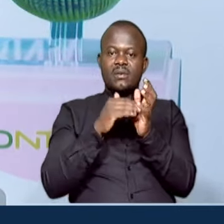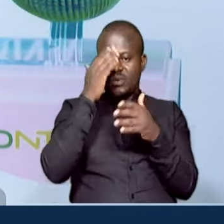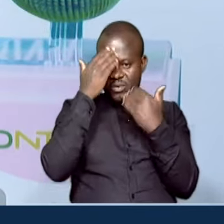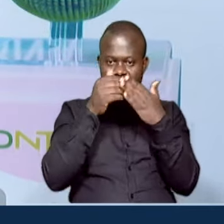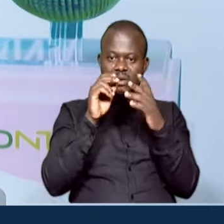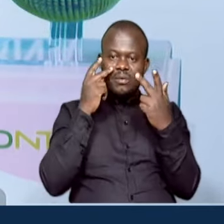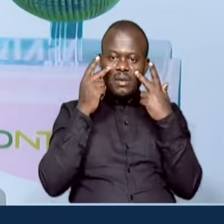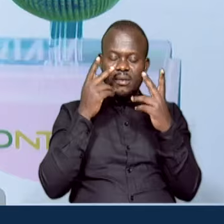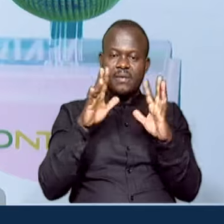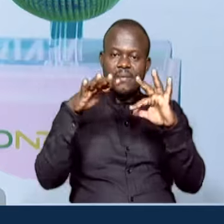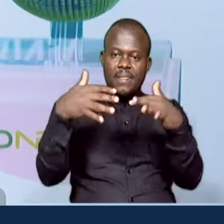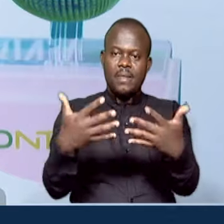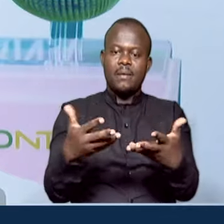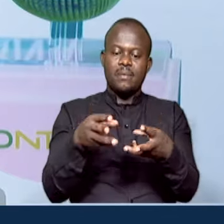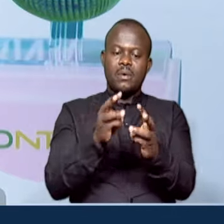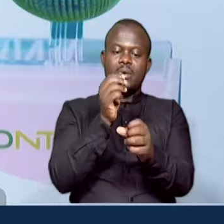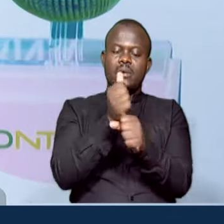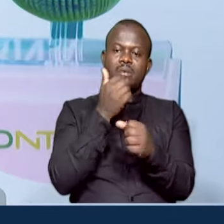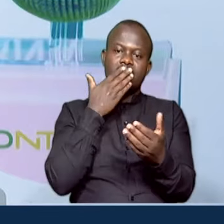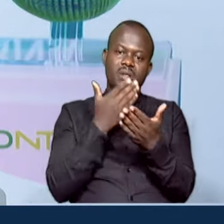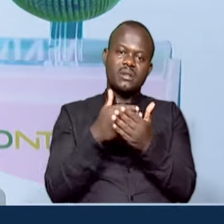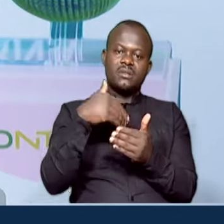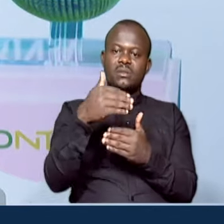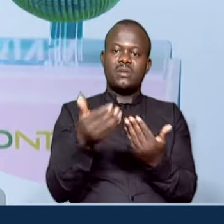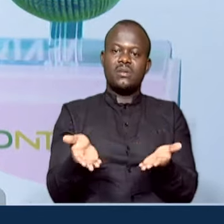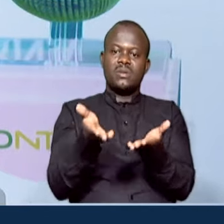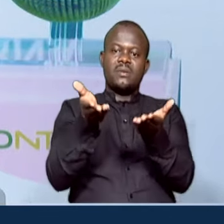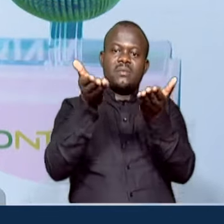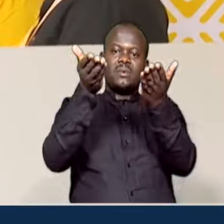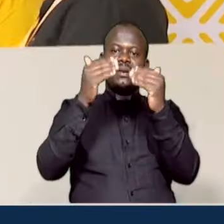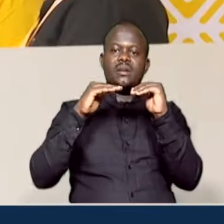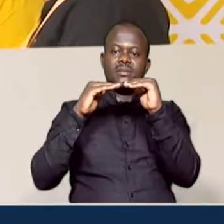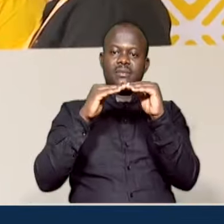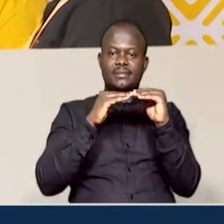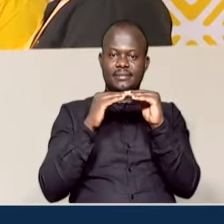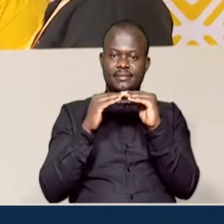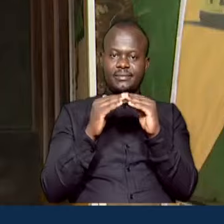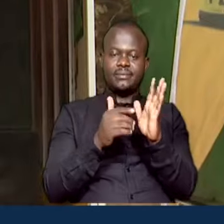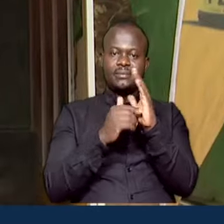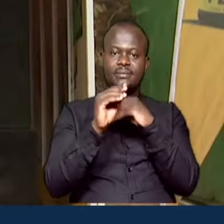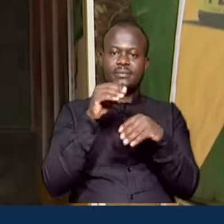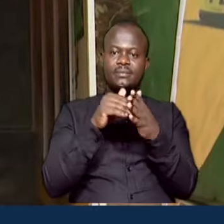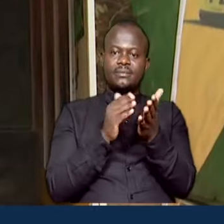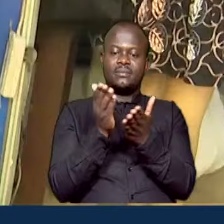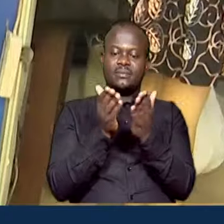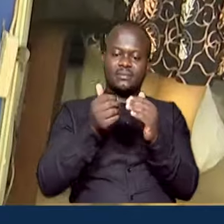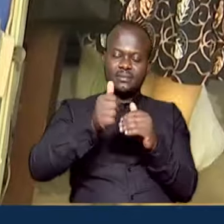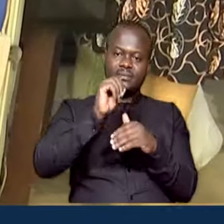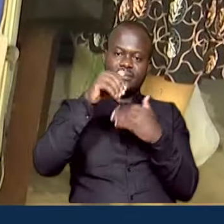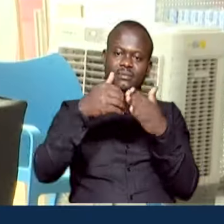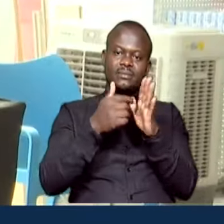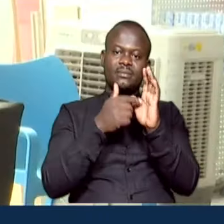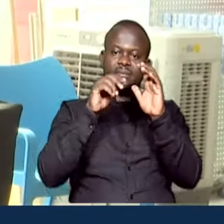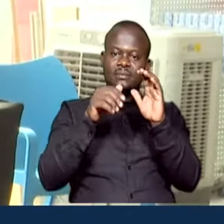uburyo uko gukora neza kugenda kuzamura standards. Abamurika ibicuruzwa na serivisi byabo basobanura ko